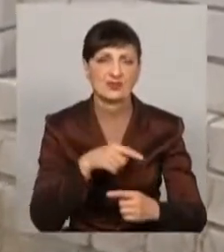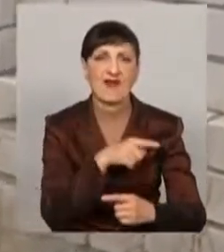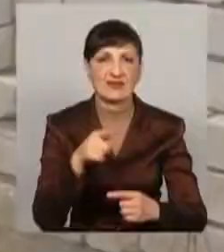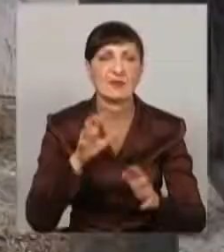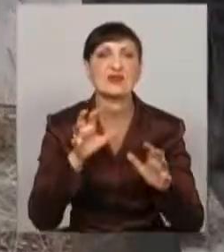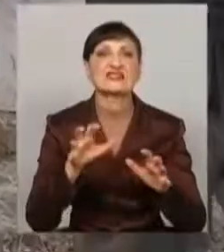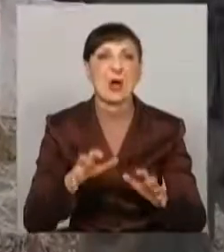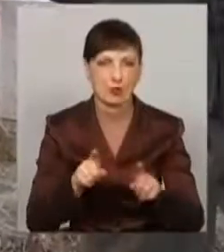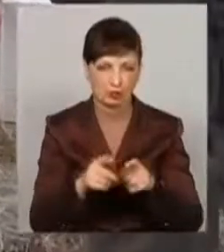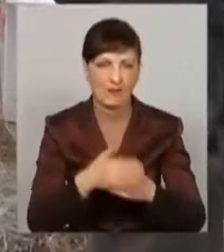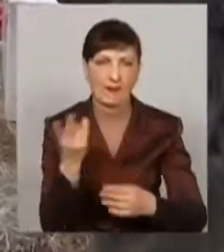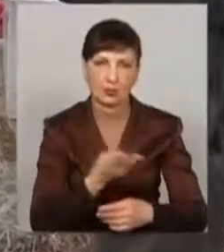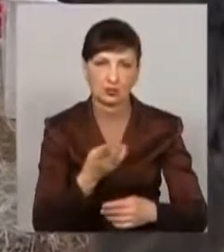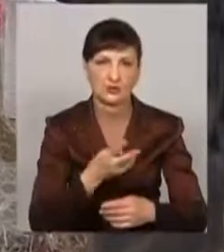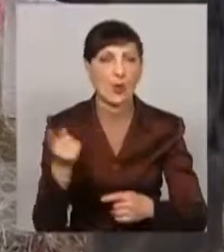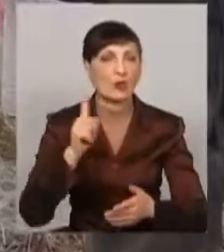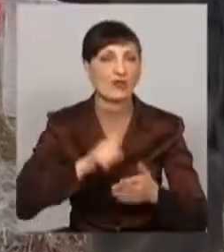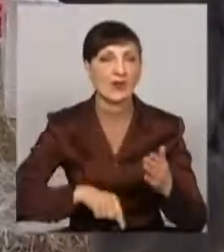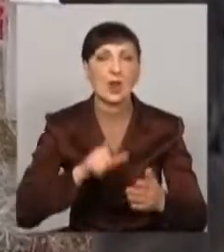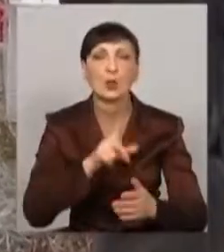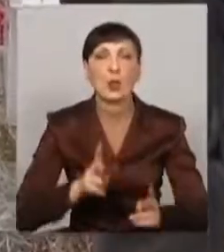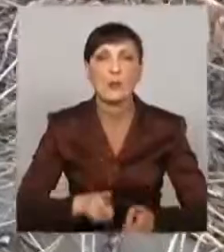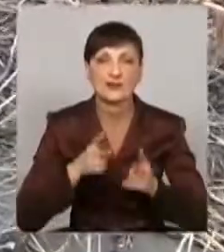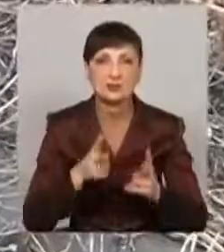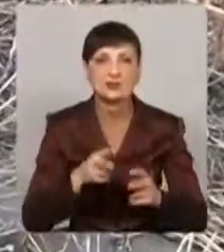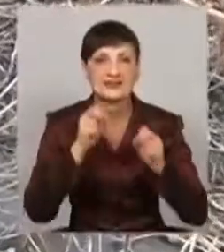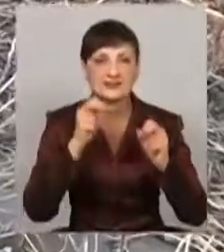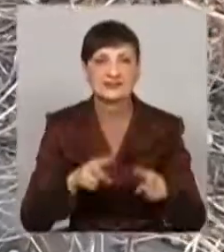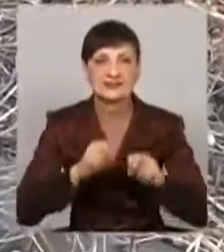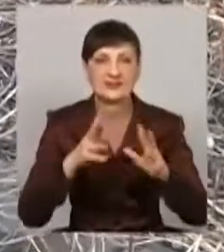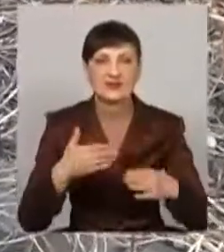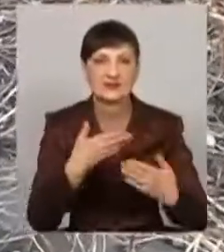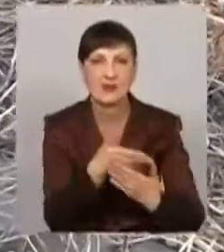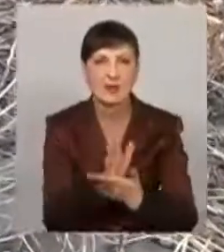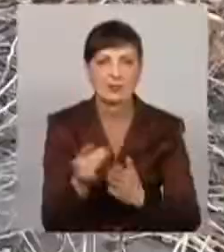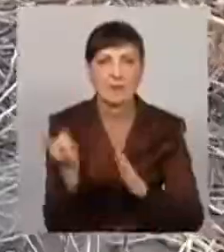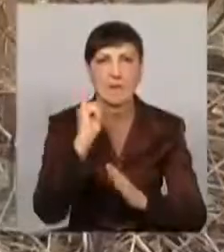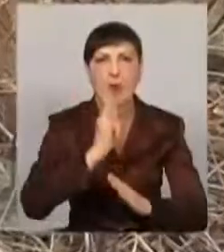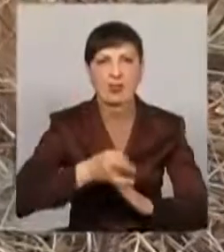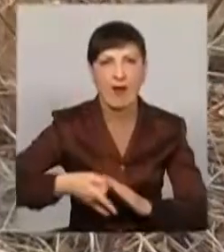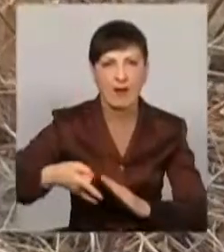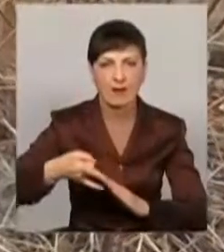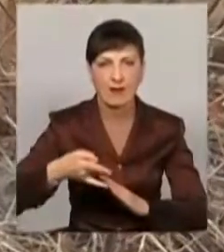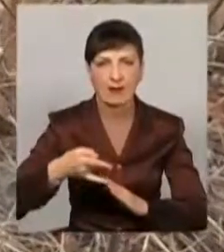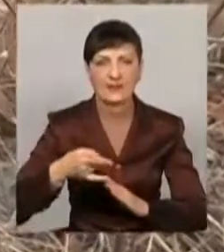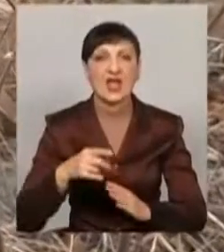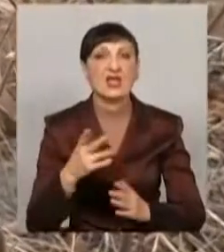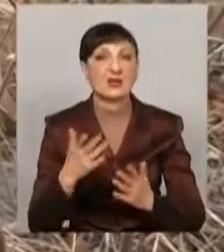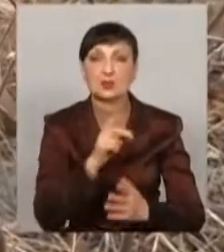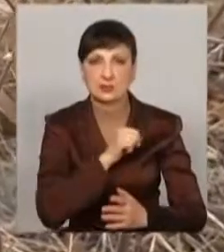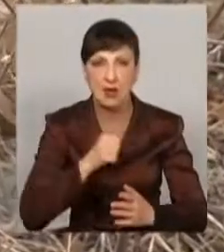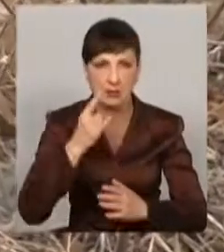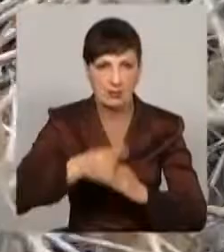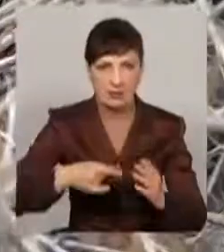законом ответит. Марат уверен, вандалы использовали спецоборудование по типу болгарки или электропилы. Иначе